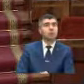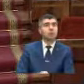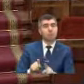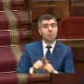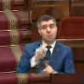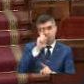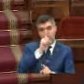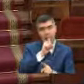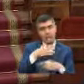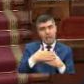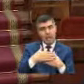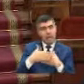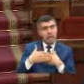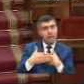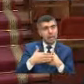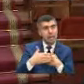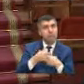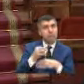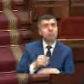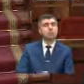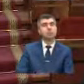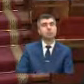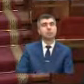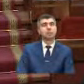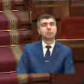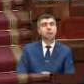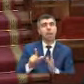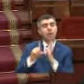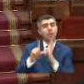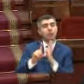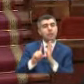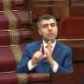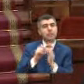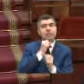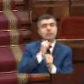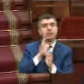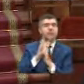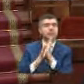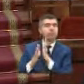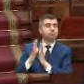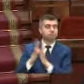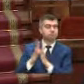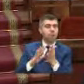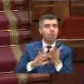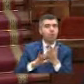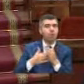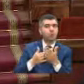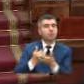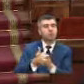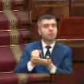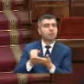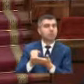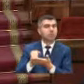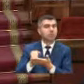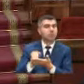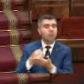وقت لانه يعني القانون القديم ما بقاش ساري المفعول، وطبعا تسجلات عليه مجموعه ديال الملاحظات وبغينا نديروا فيه مجموعه